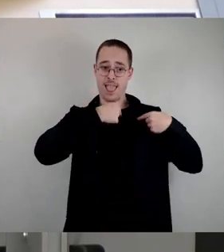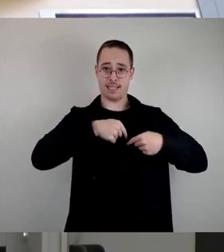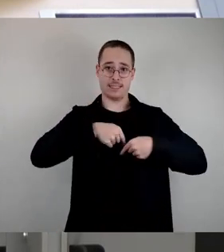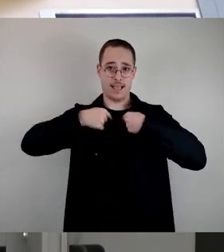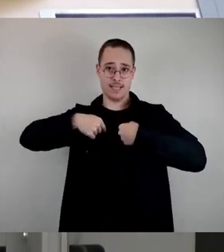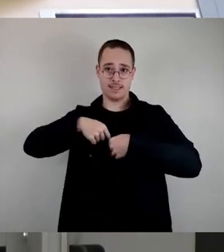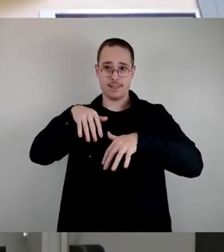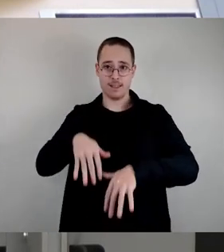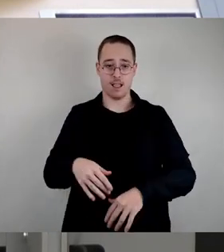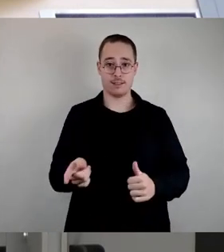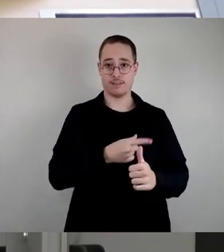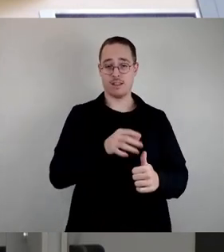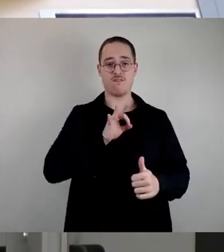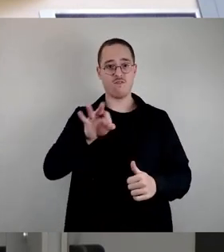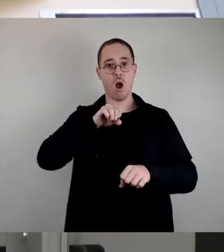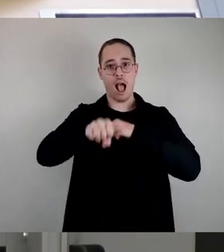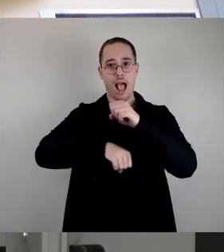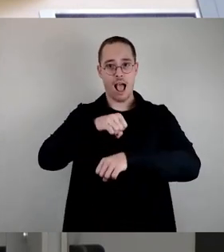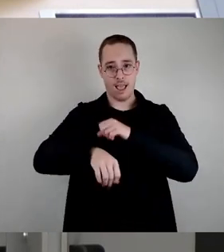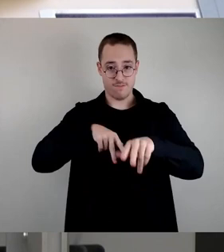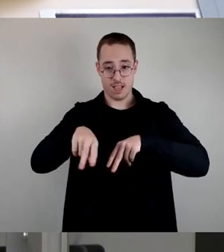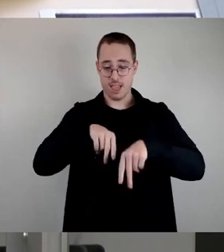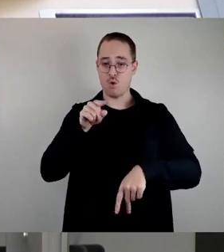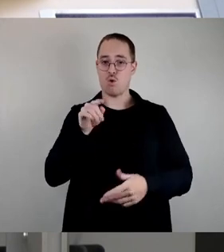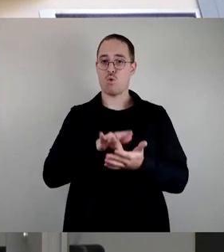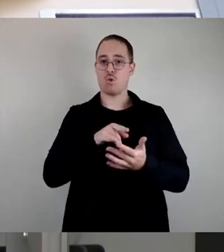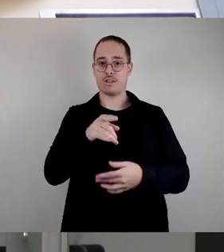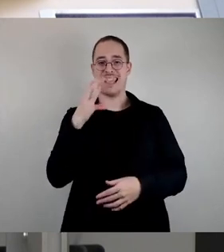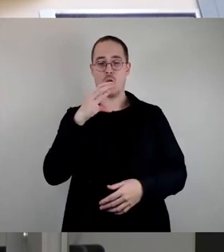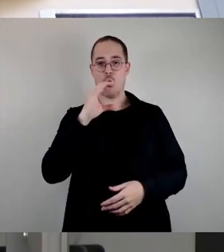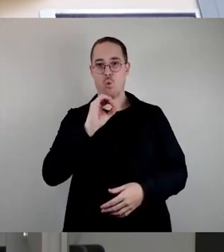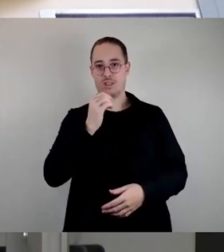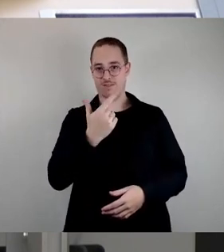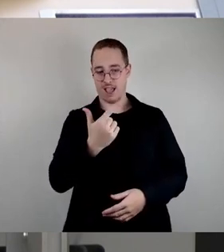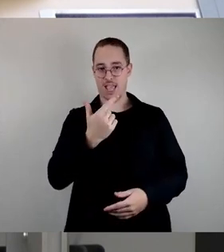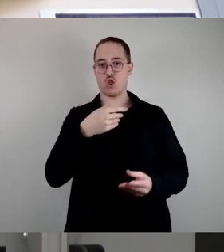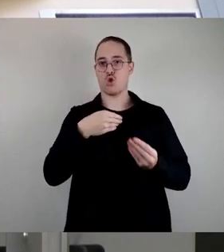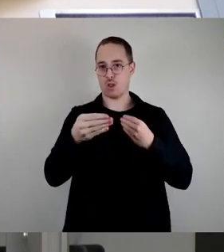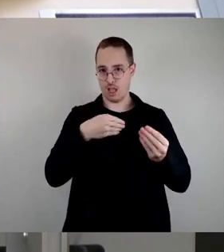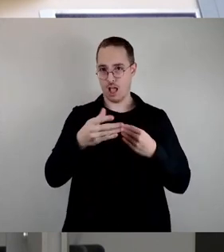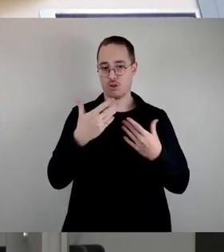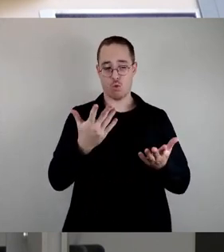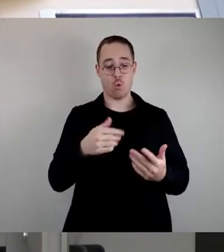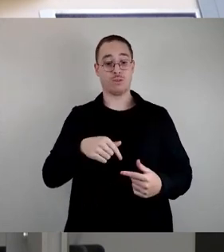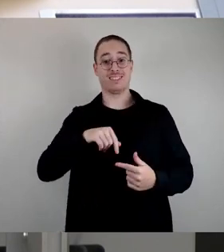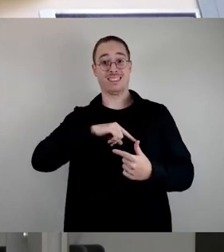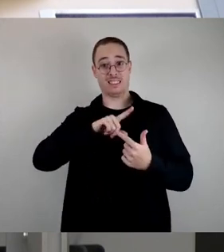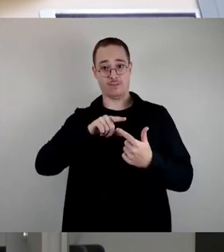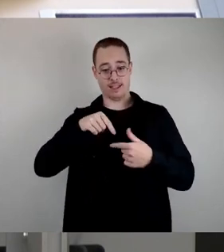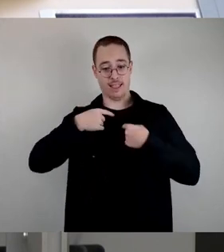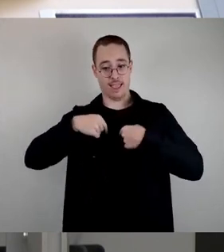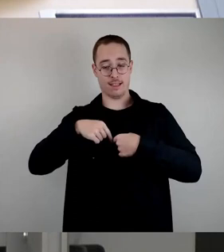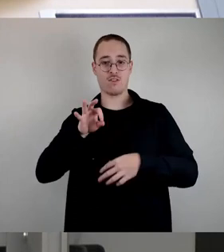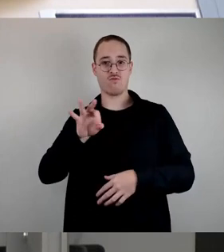den Radverkehr, weil er CO2-neutral ist und eins für den Naturschutz, genau dort, den wir unbedingt erhalten müssen. Und